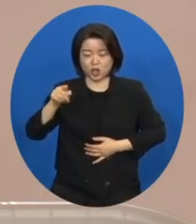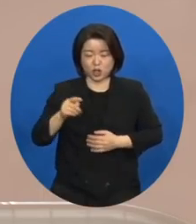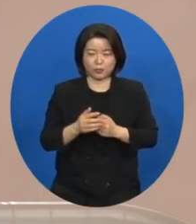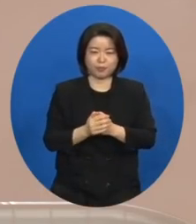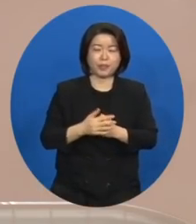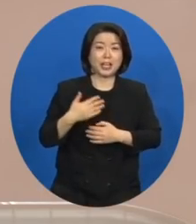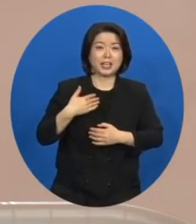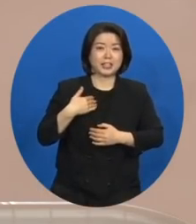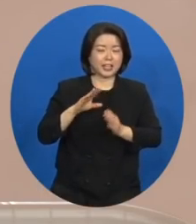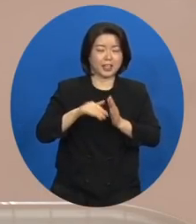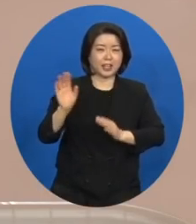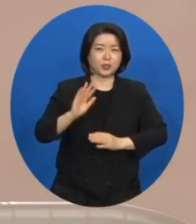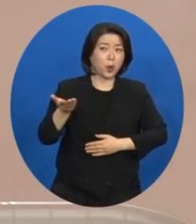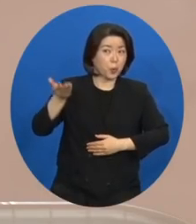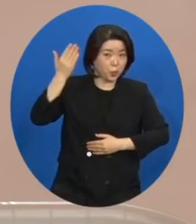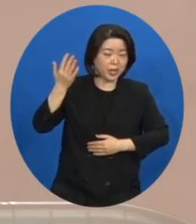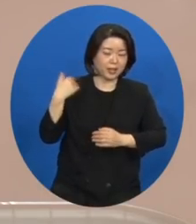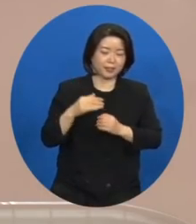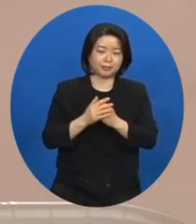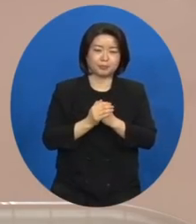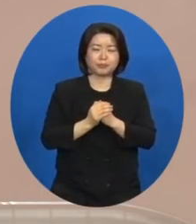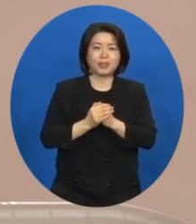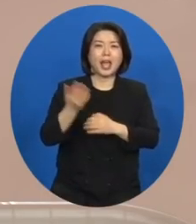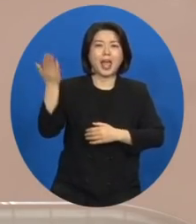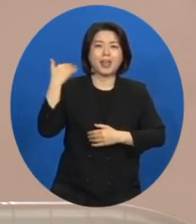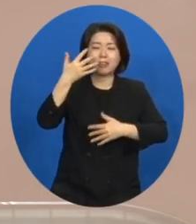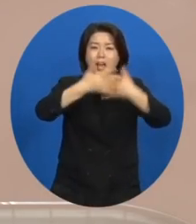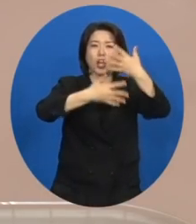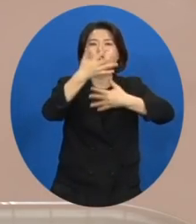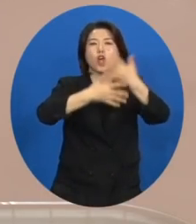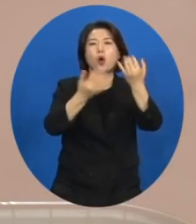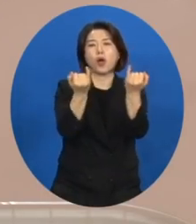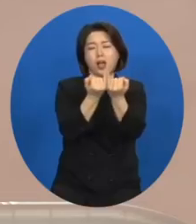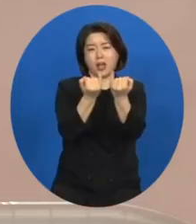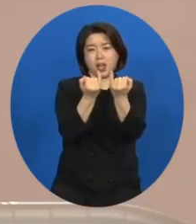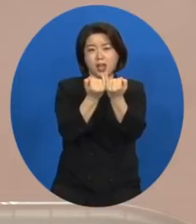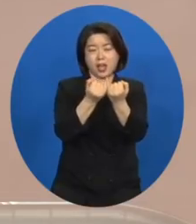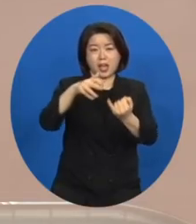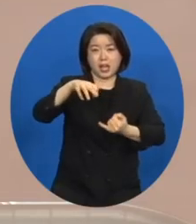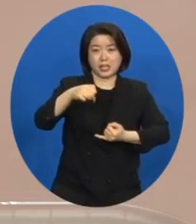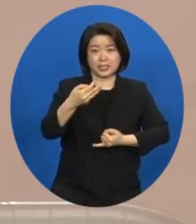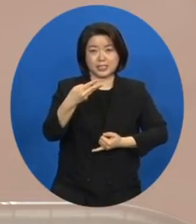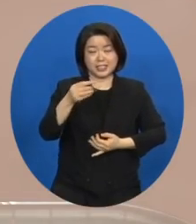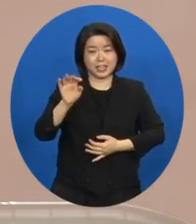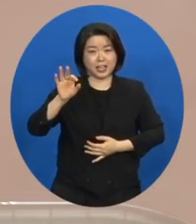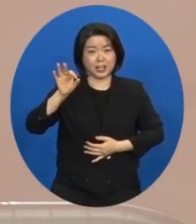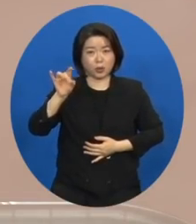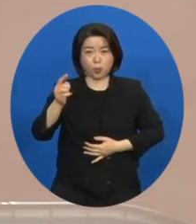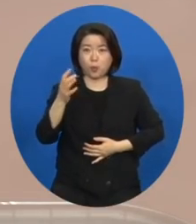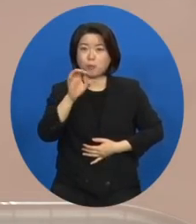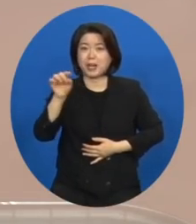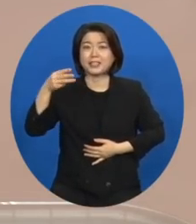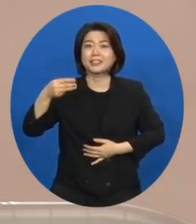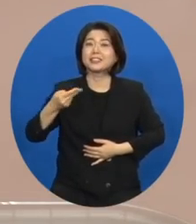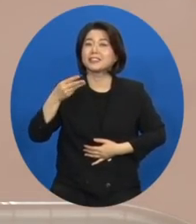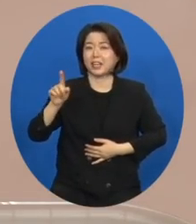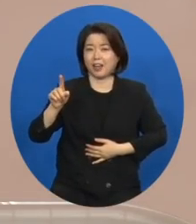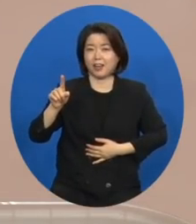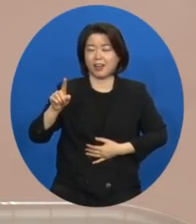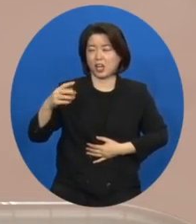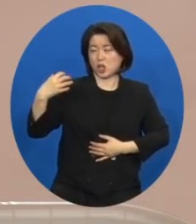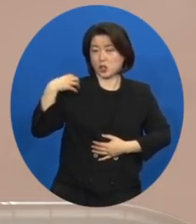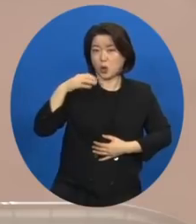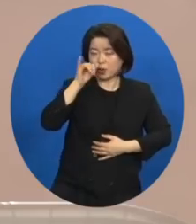배운 데 클리어 파트라 역으로 굉장히 유명한 아주 미녀였다 하죠 저도 사진으로만 봤는데요